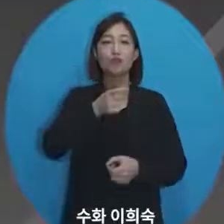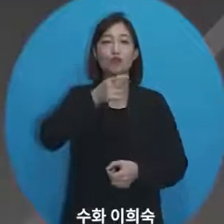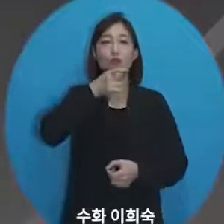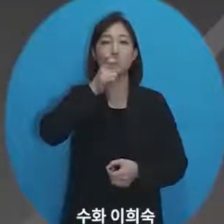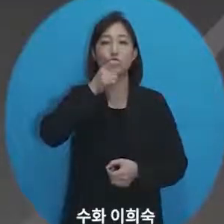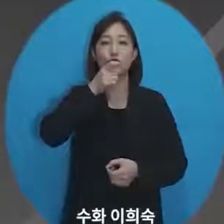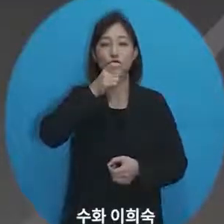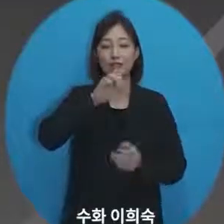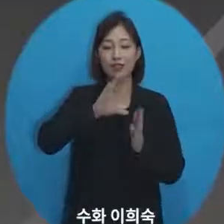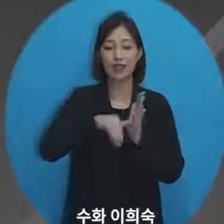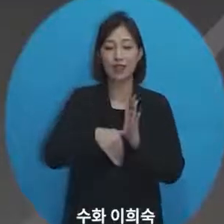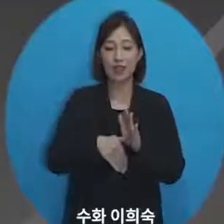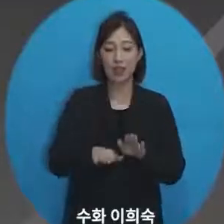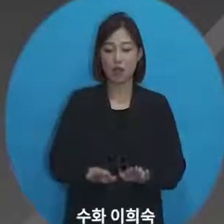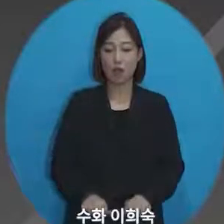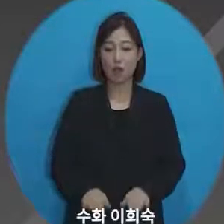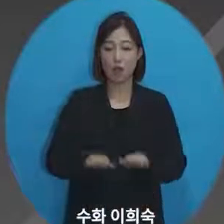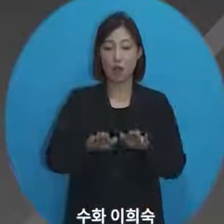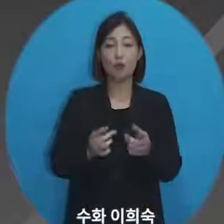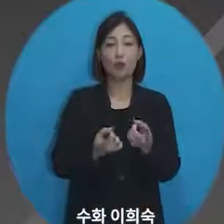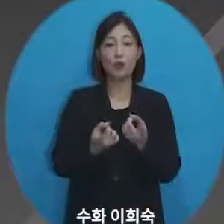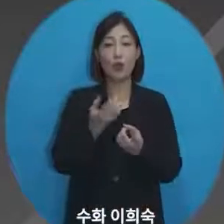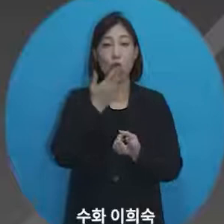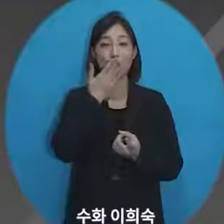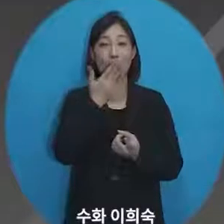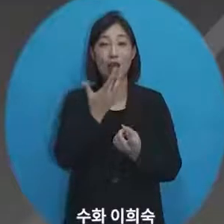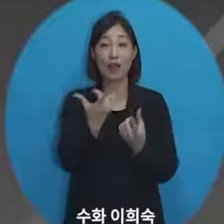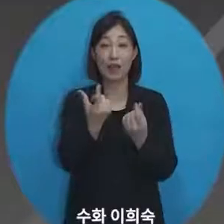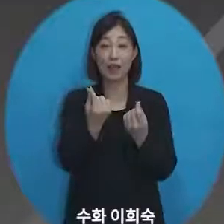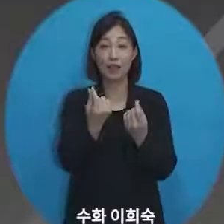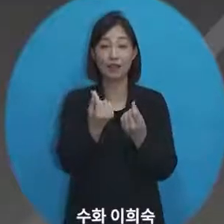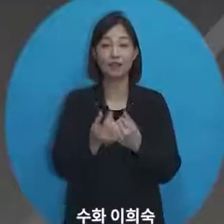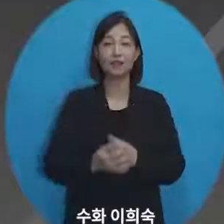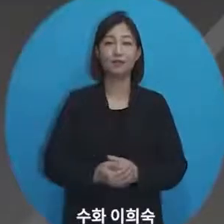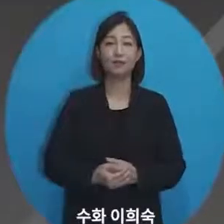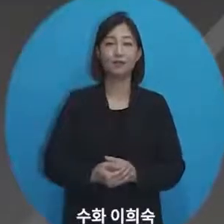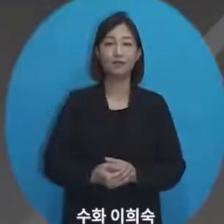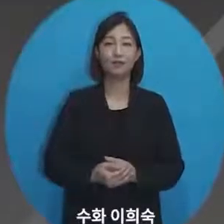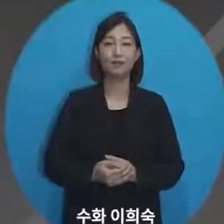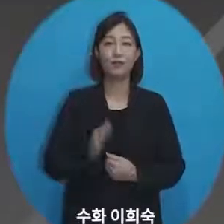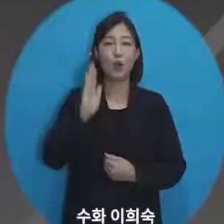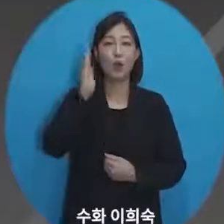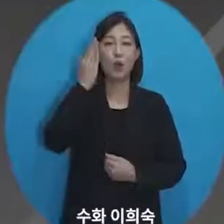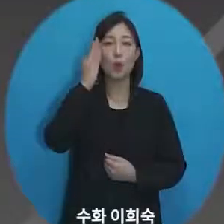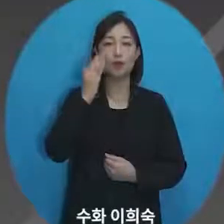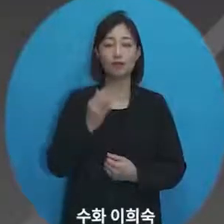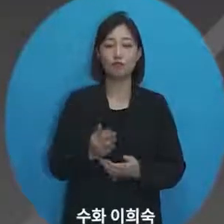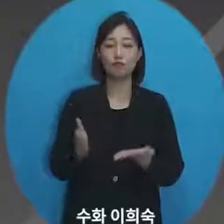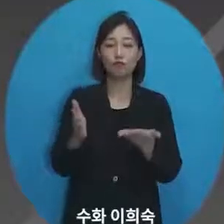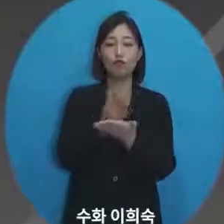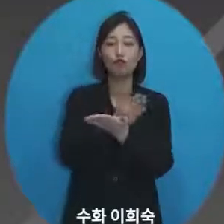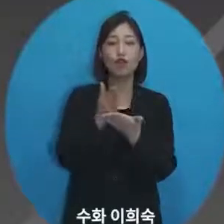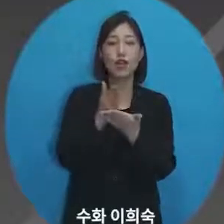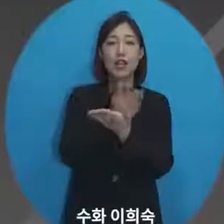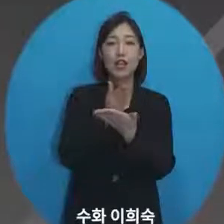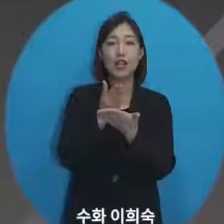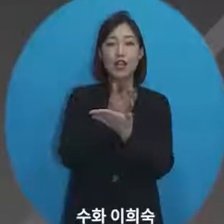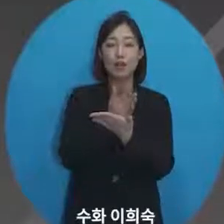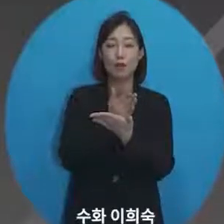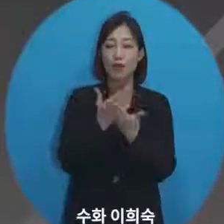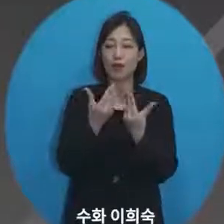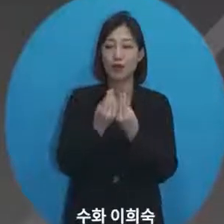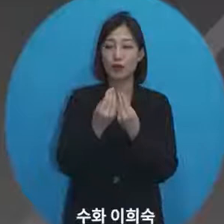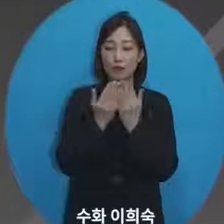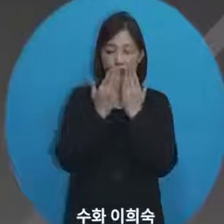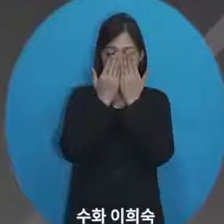높이의 음수대를 설치를 하는 거죠. 최근에 분리형 계획이 많이 이제 보실 수가 있는데